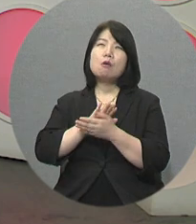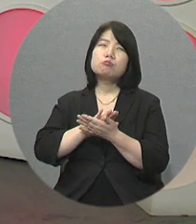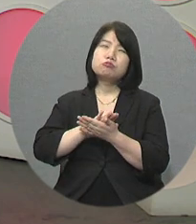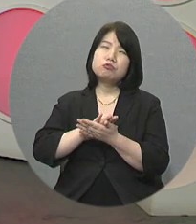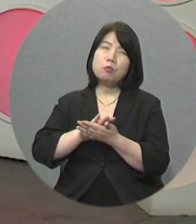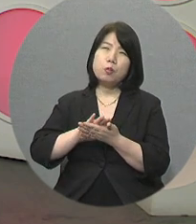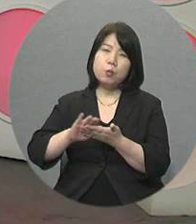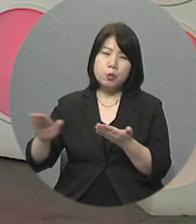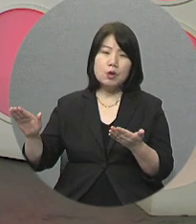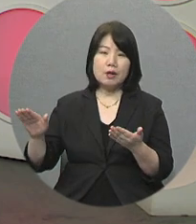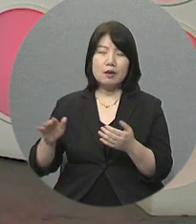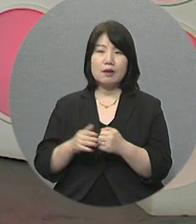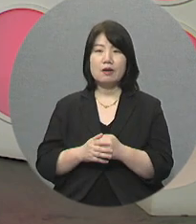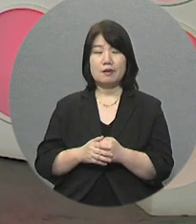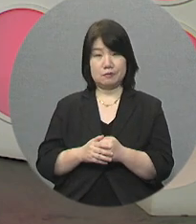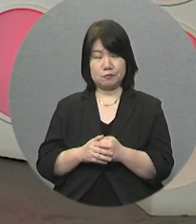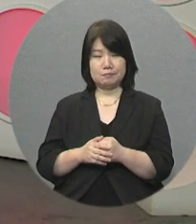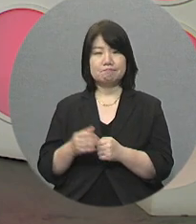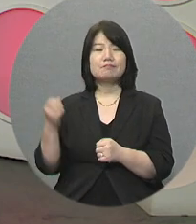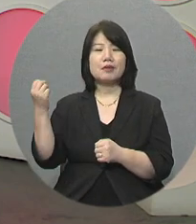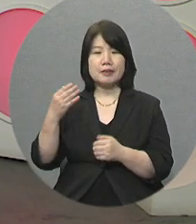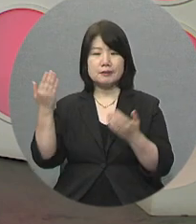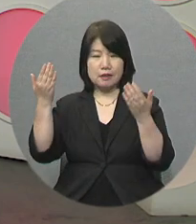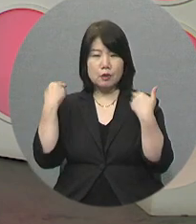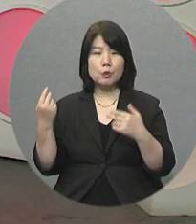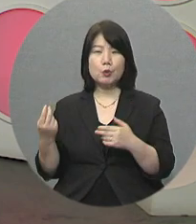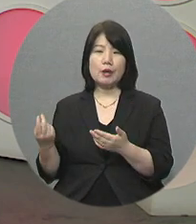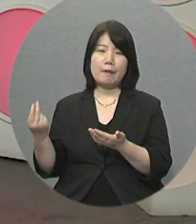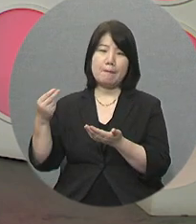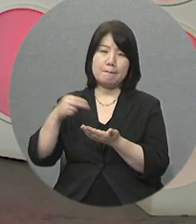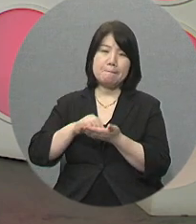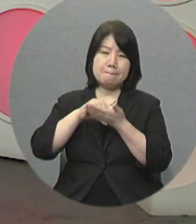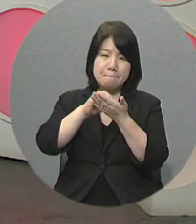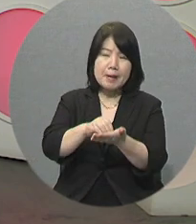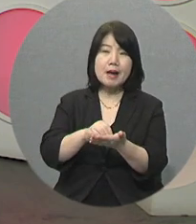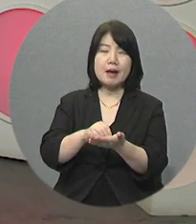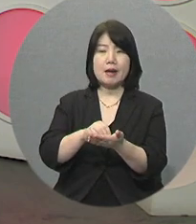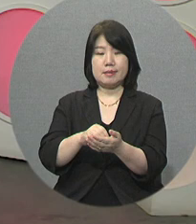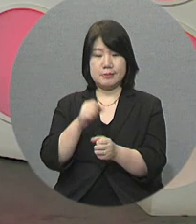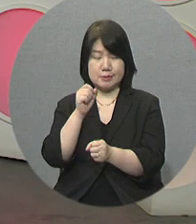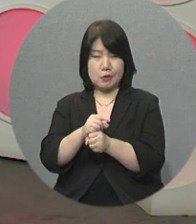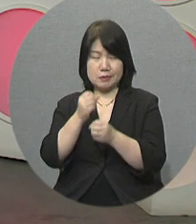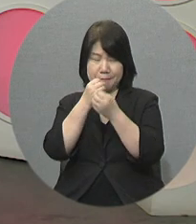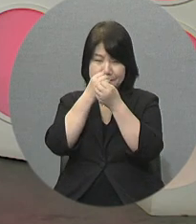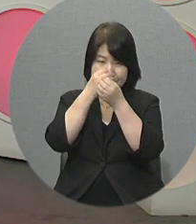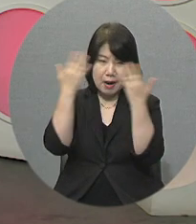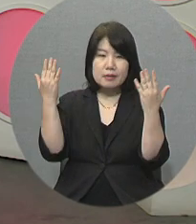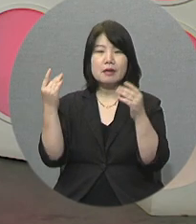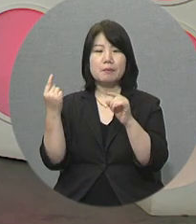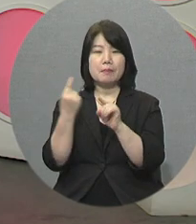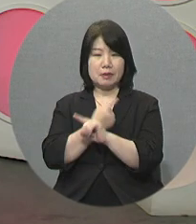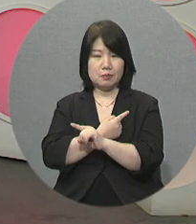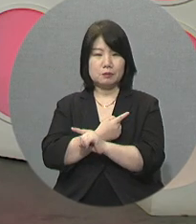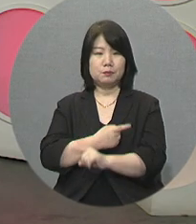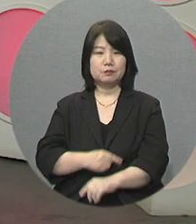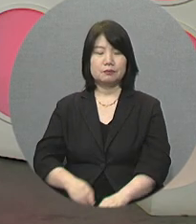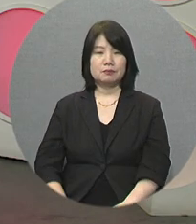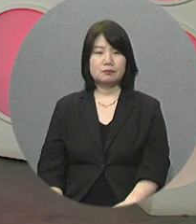저는 다시 학교에 나가게 됐고 성격도 활발하게 바꾸게 되었습니다.